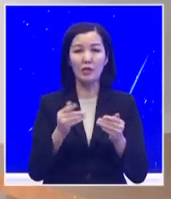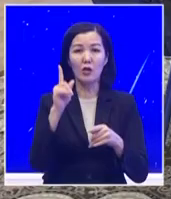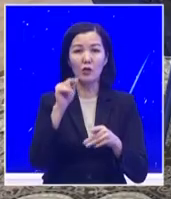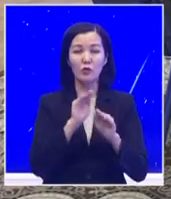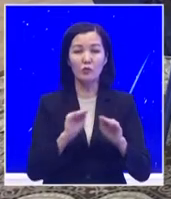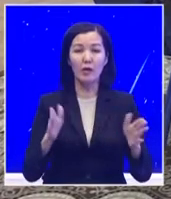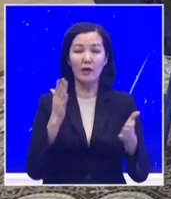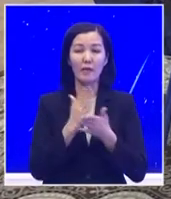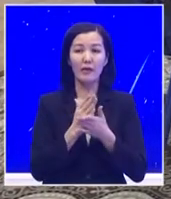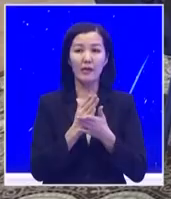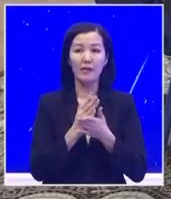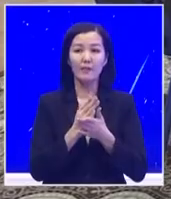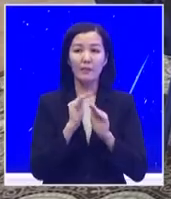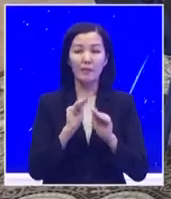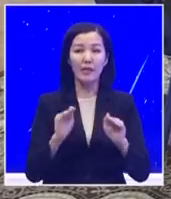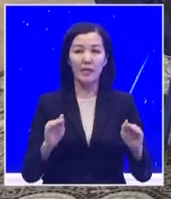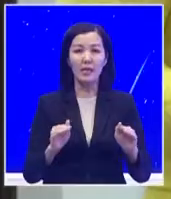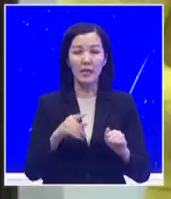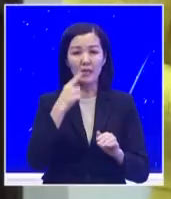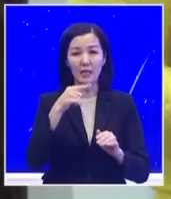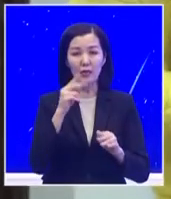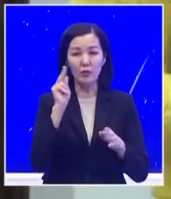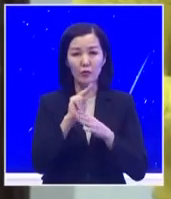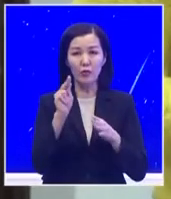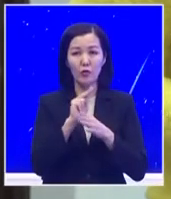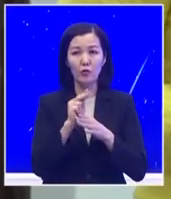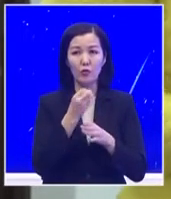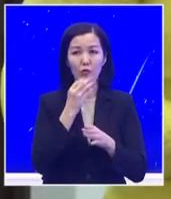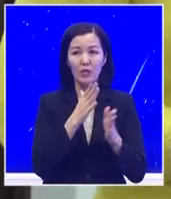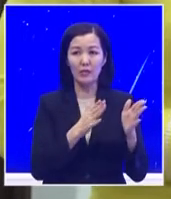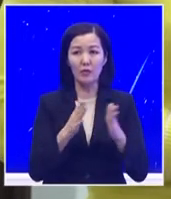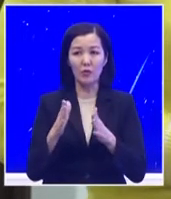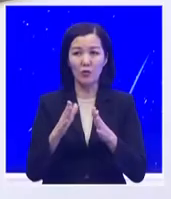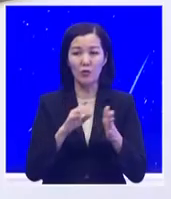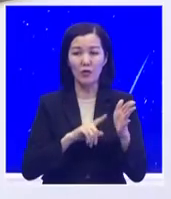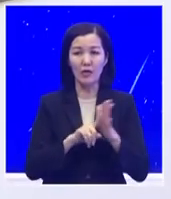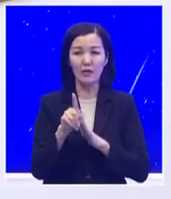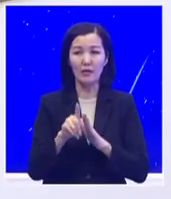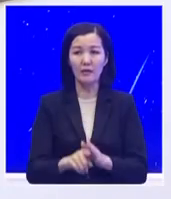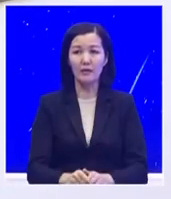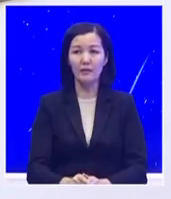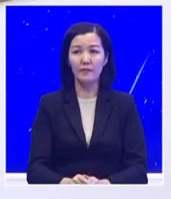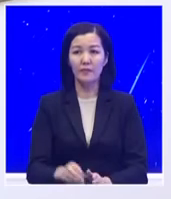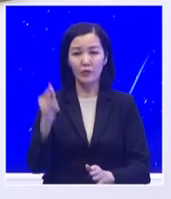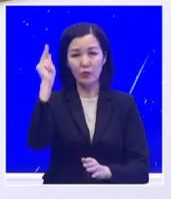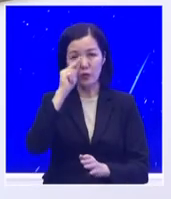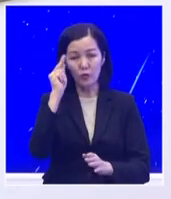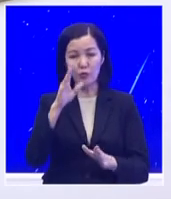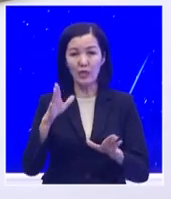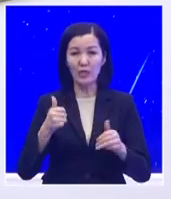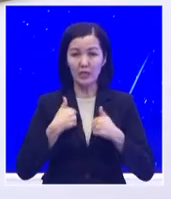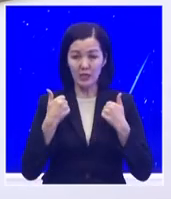бала тәрбиеленіп жатыр. Бүлдіршіндерге тіл үйрету мұнда да жақсы жолға қойылыпты. Үйренуге тырысады.